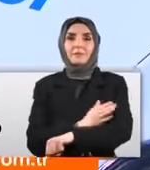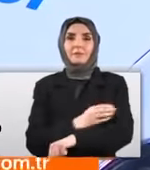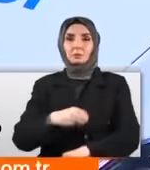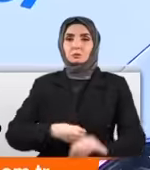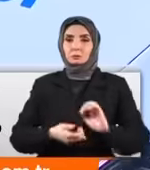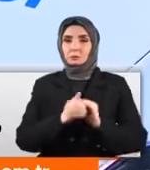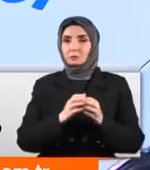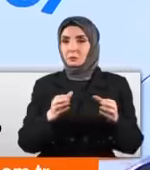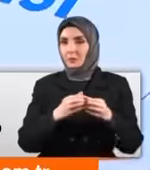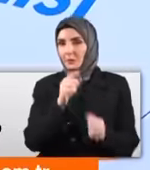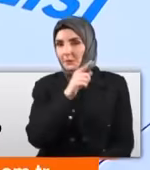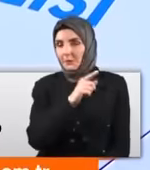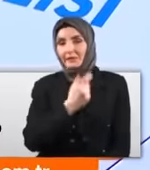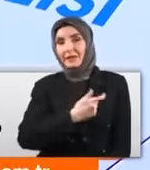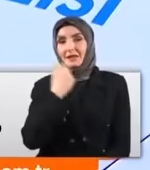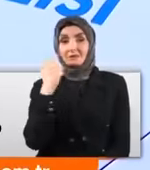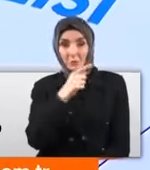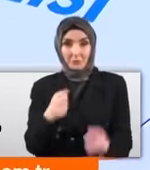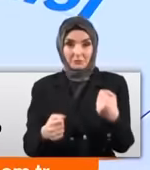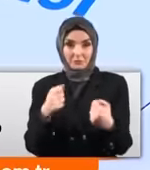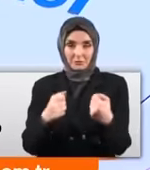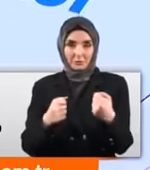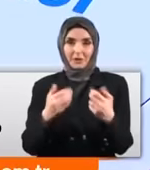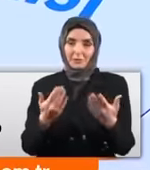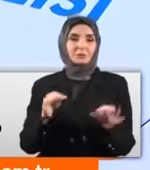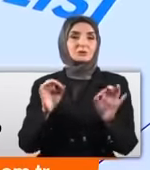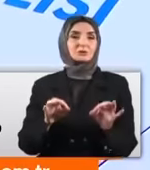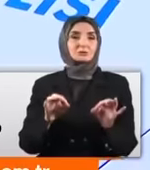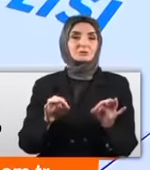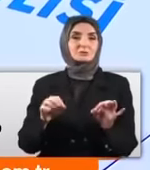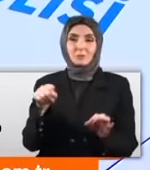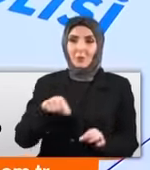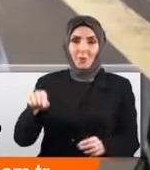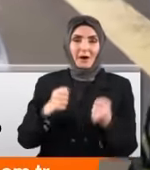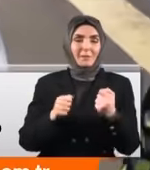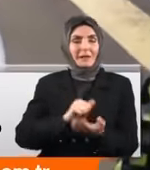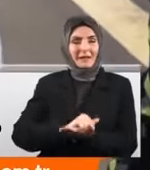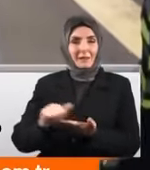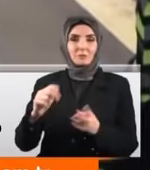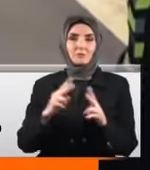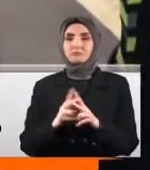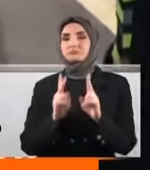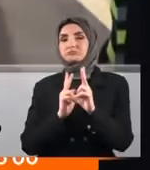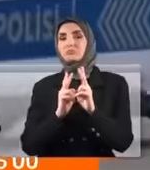lideri vardı ama artık tüm bu arabalar trafik polisinin emrine verildi.